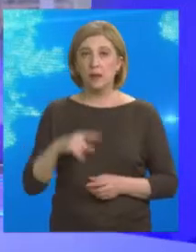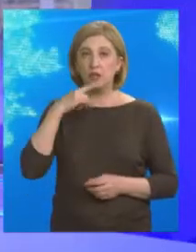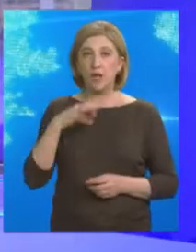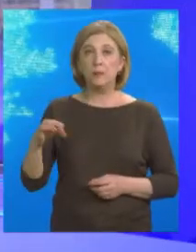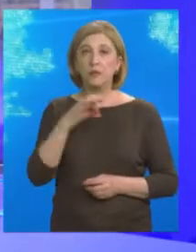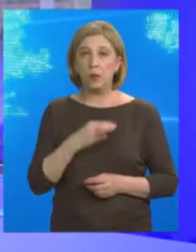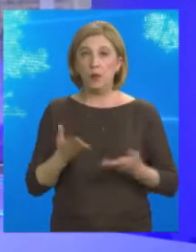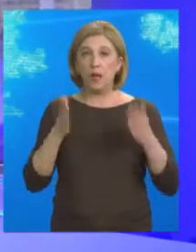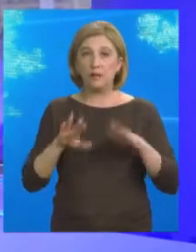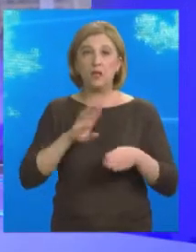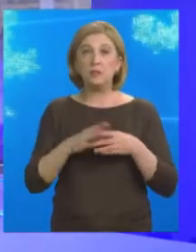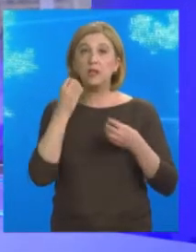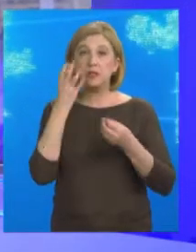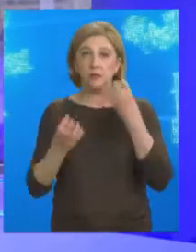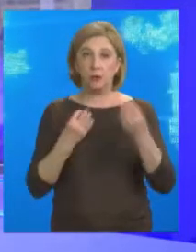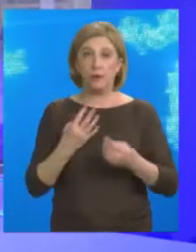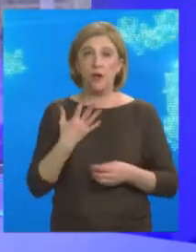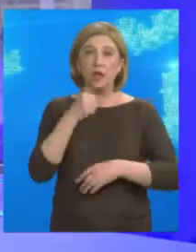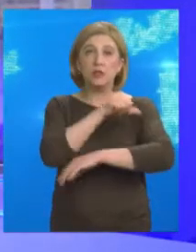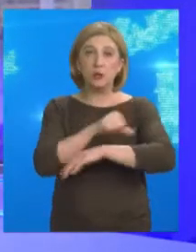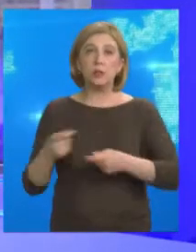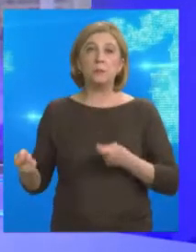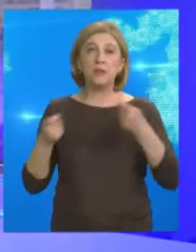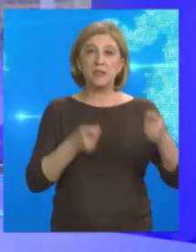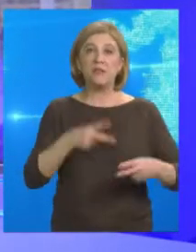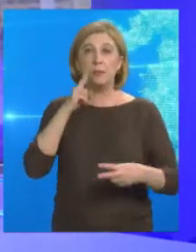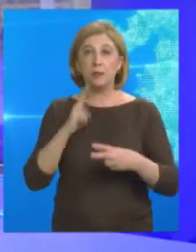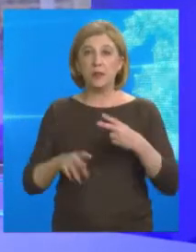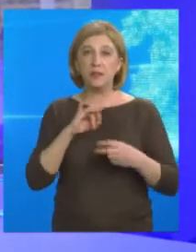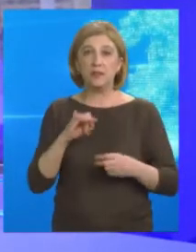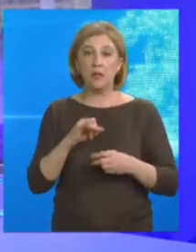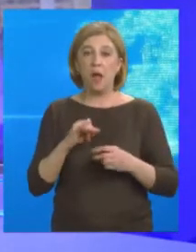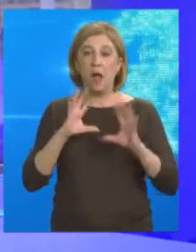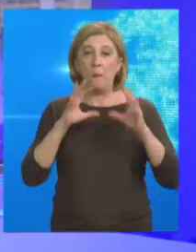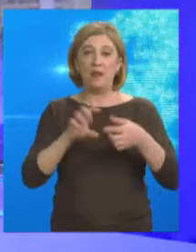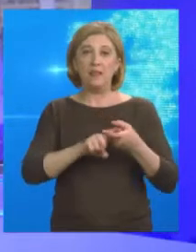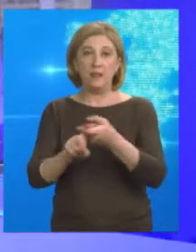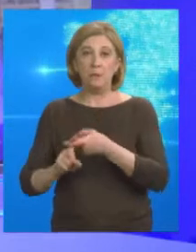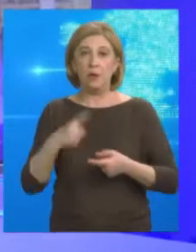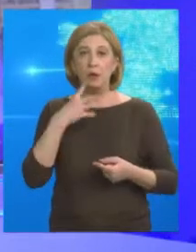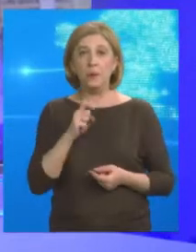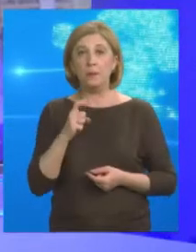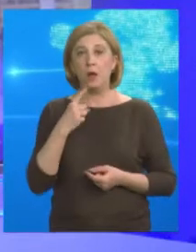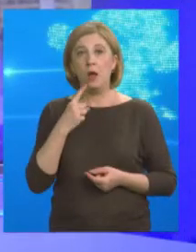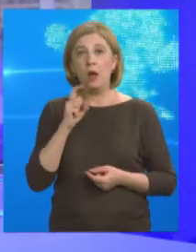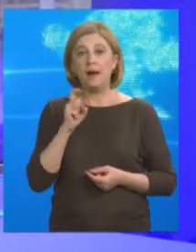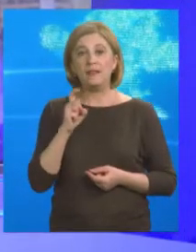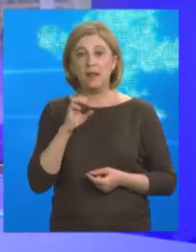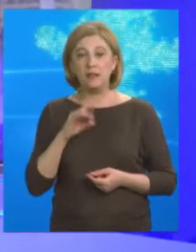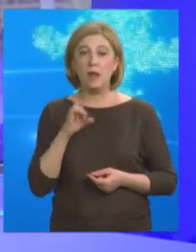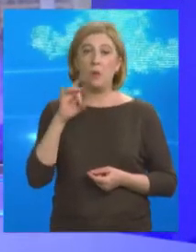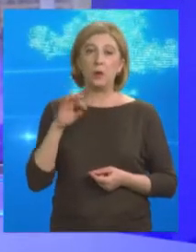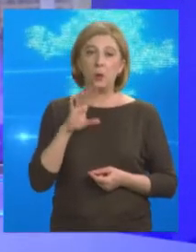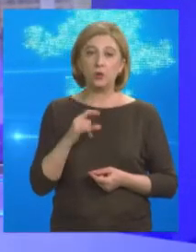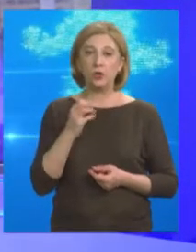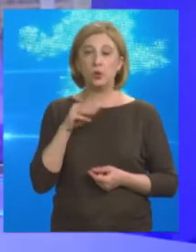Челябинская область осталась без цветов. Зарубежные поставки прекратились из-за пандемии. Любимые южноуральцами хризантемы, розы и